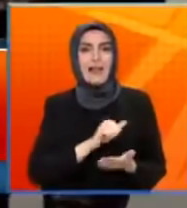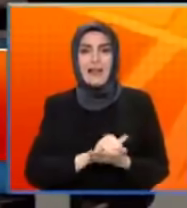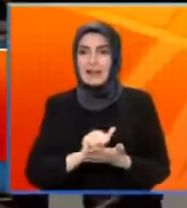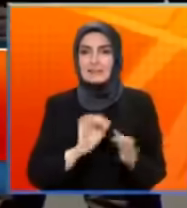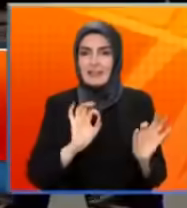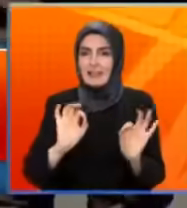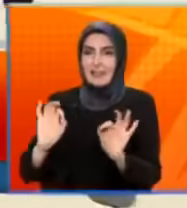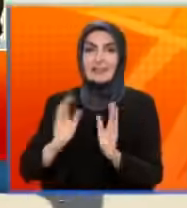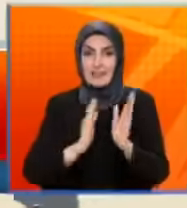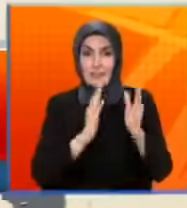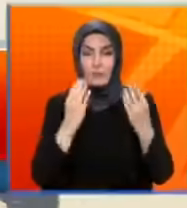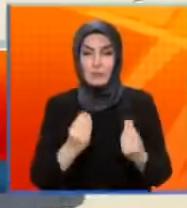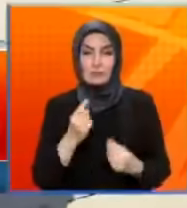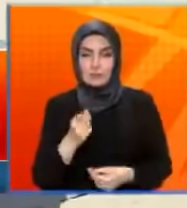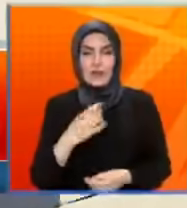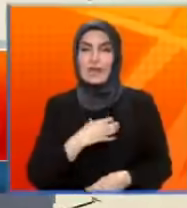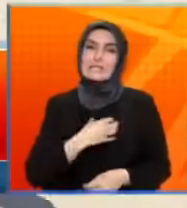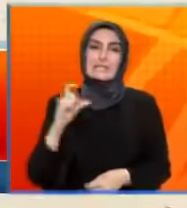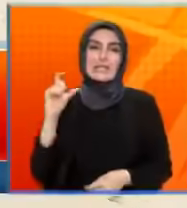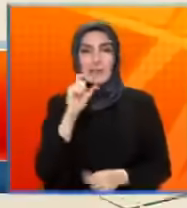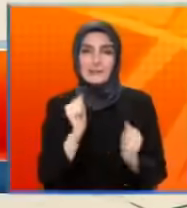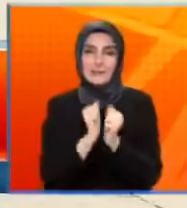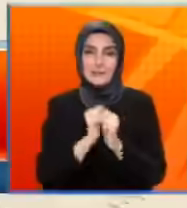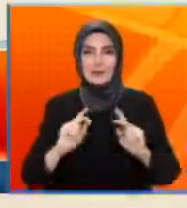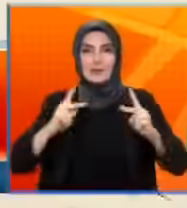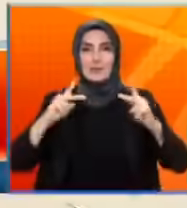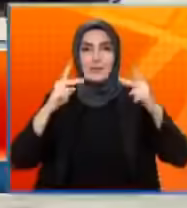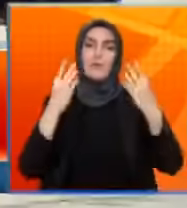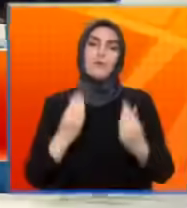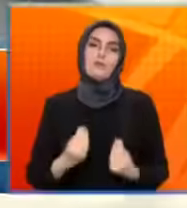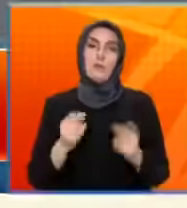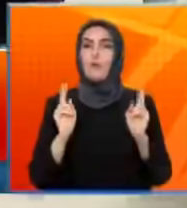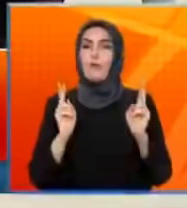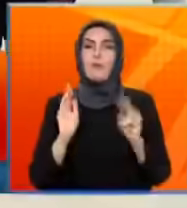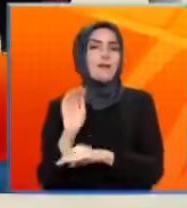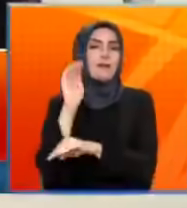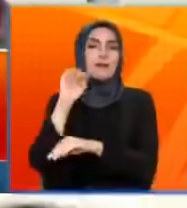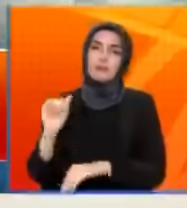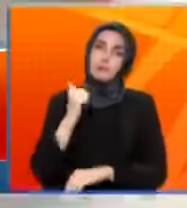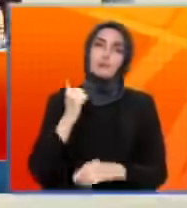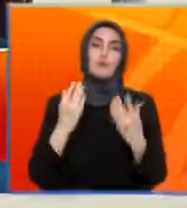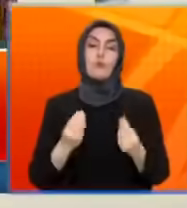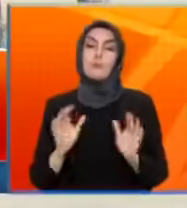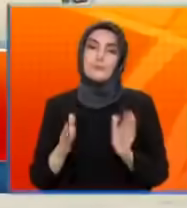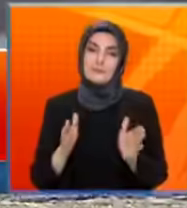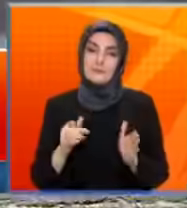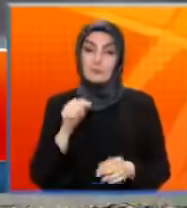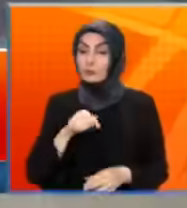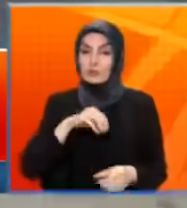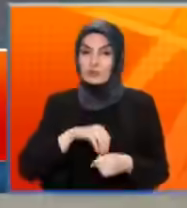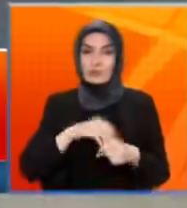Hazirana ile birlikte kademeli olarak normal hayata dönüş başlayabilir Tabi bu durumda her il için farklı bir yöntem